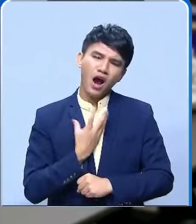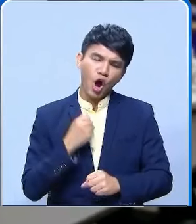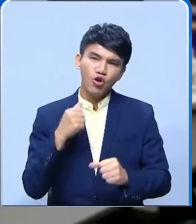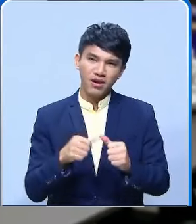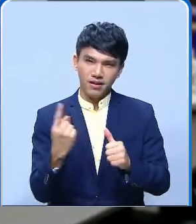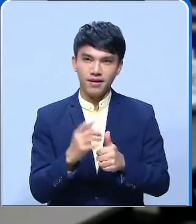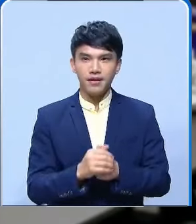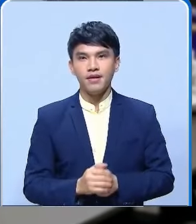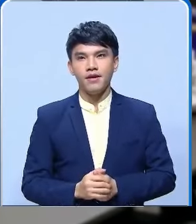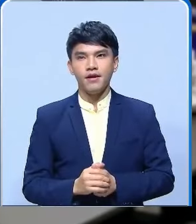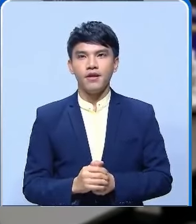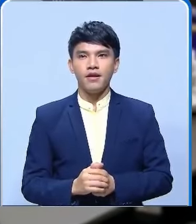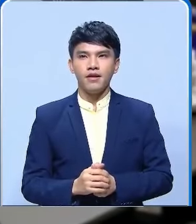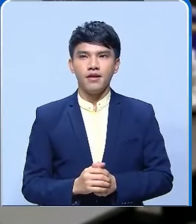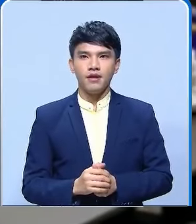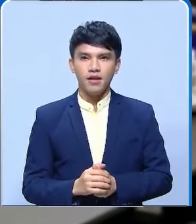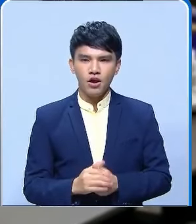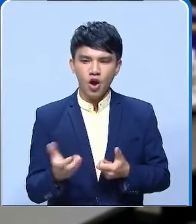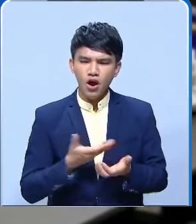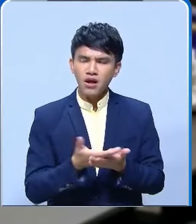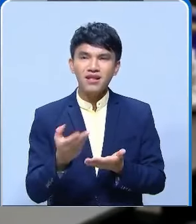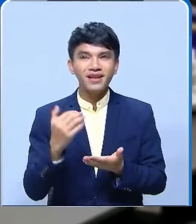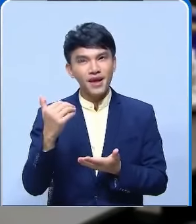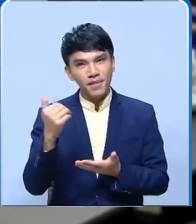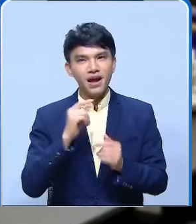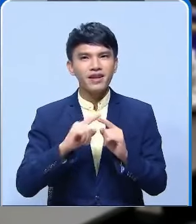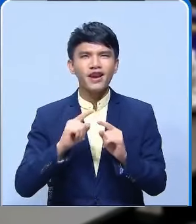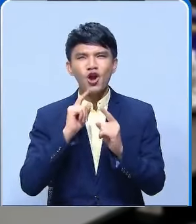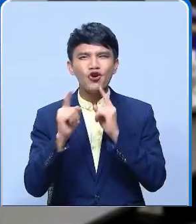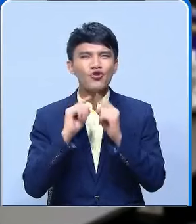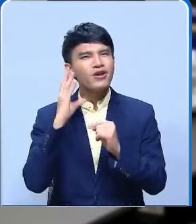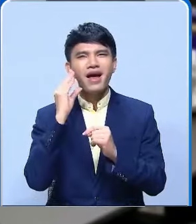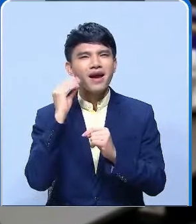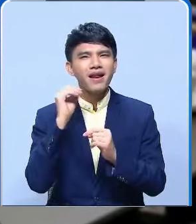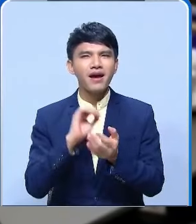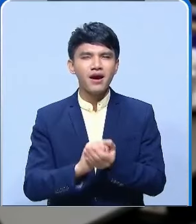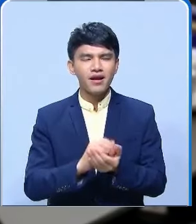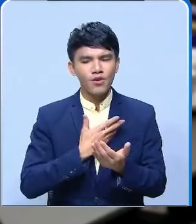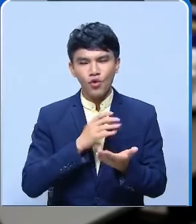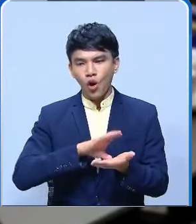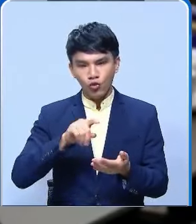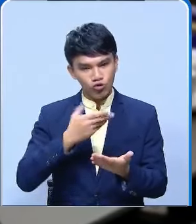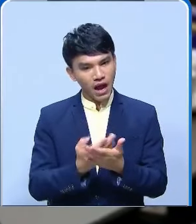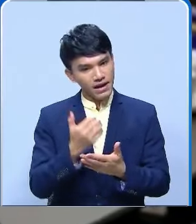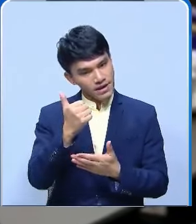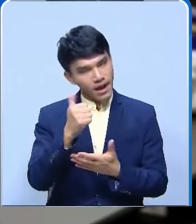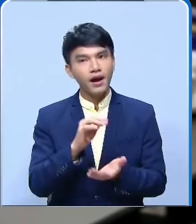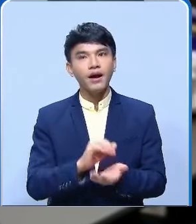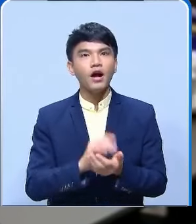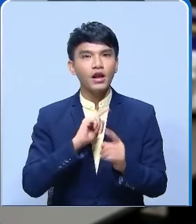างเงี้ย นี่ ซื้อนู่นนี่นั่นให้หนูหน่อยได้มั้ยอ่อนๆหน่อยอะไรแบบเนี้ย พี่หนูลงทุนนี่ได้เงินดีมากเลยนะ